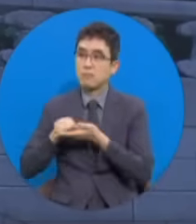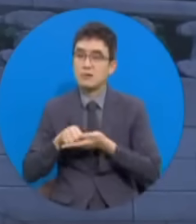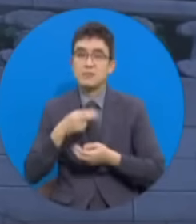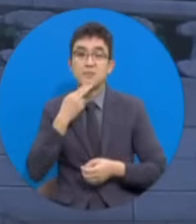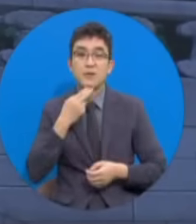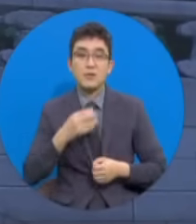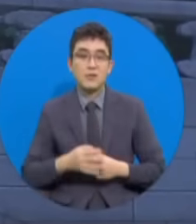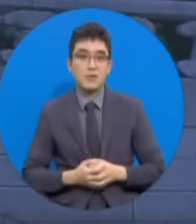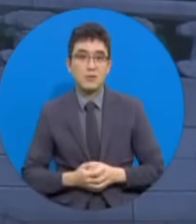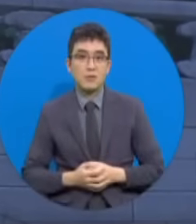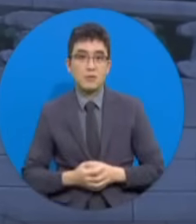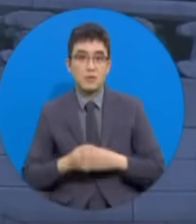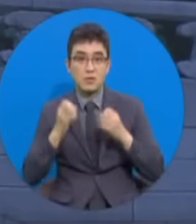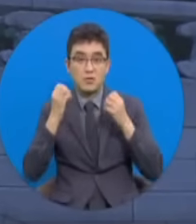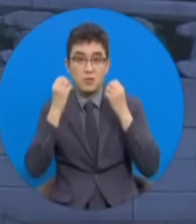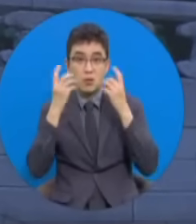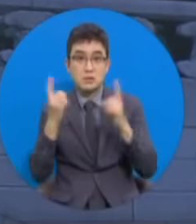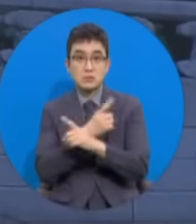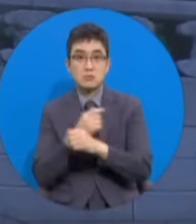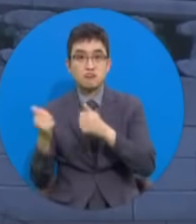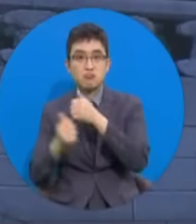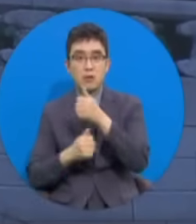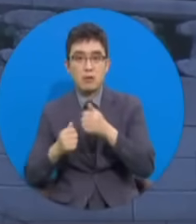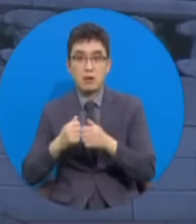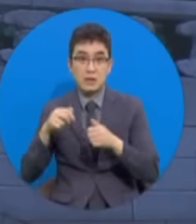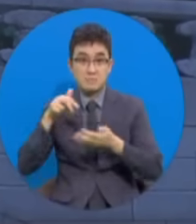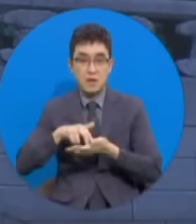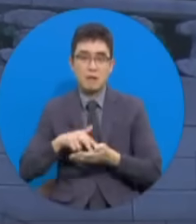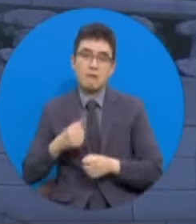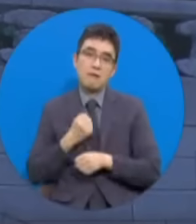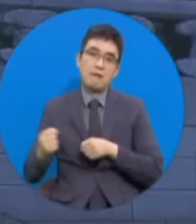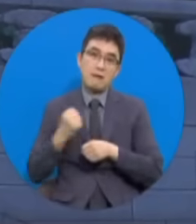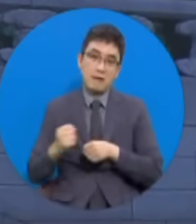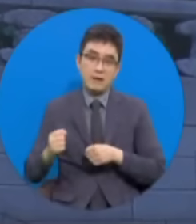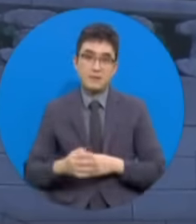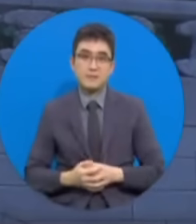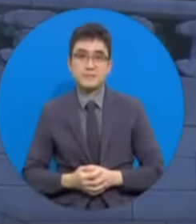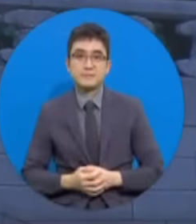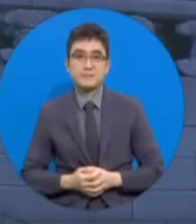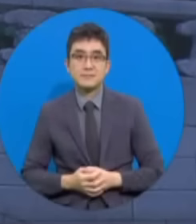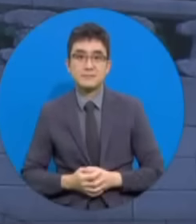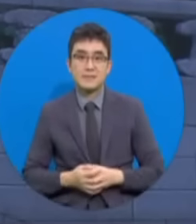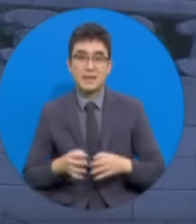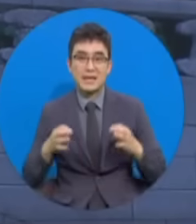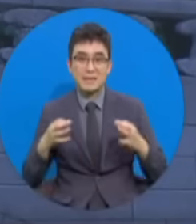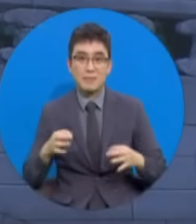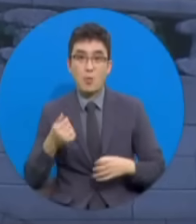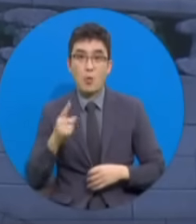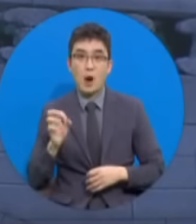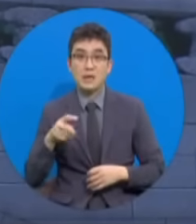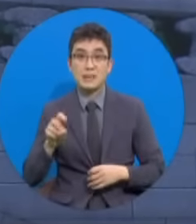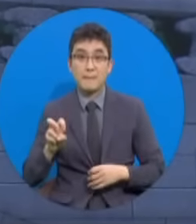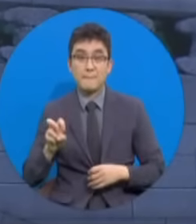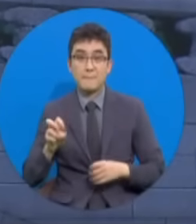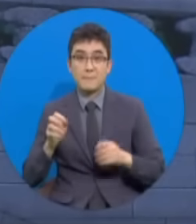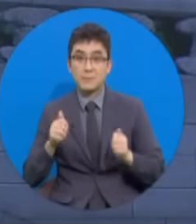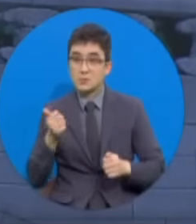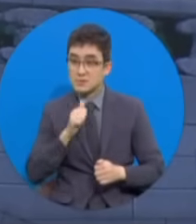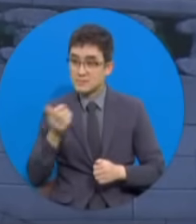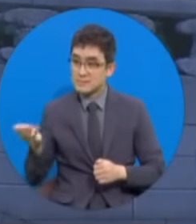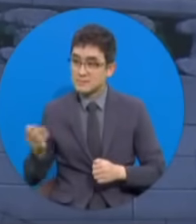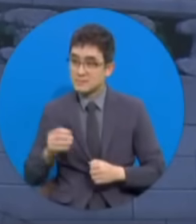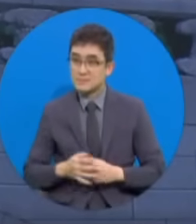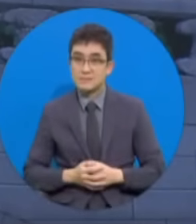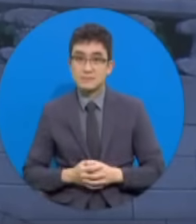겁니다. 혁신위는 황당하다라는 반응까지 지금 보이고 있는 그런 상황인데 김광삼 변호사님, 사실 국민의힘은 다 했어요. 불체포 특권